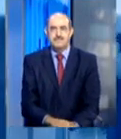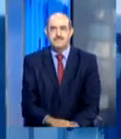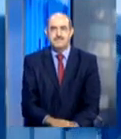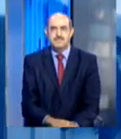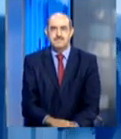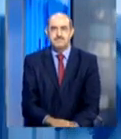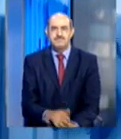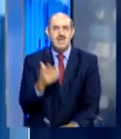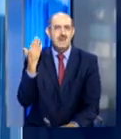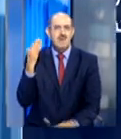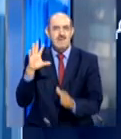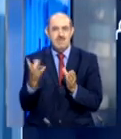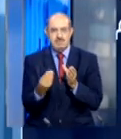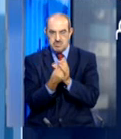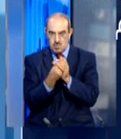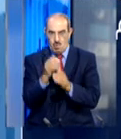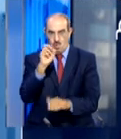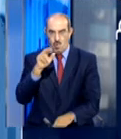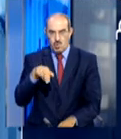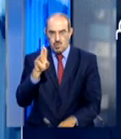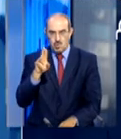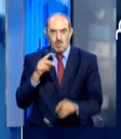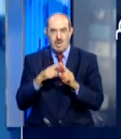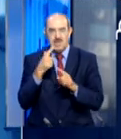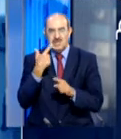منذ انضمامها إلى هيئة الأمم المتحدة في